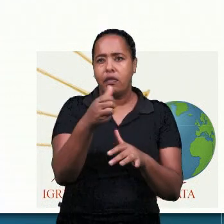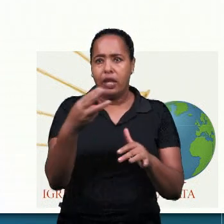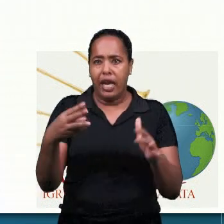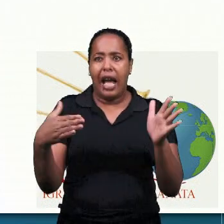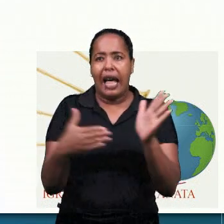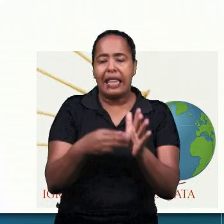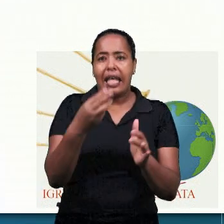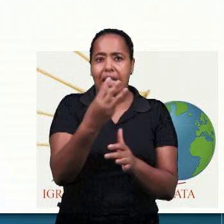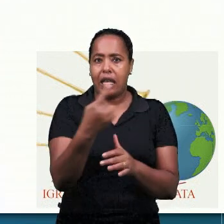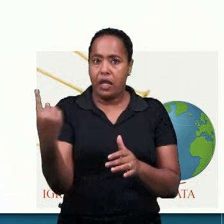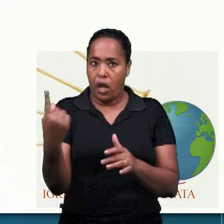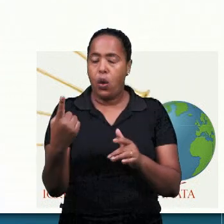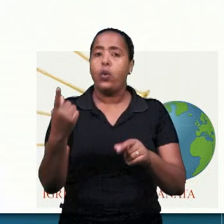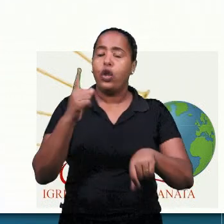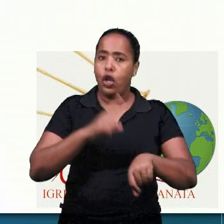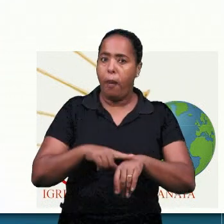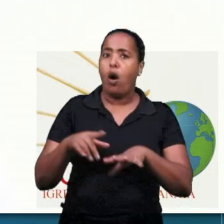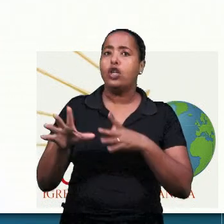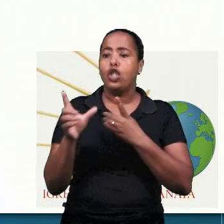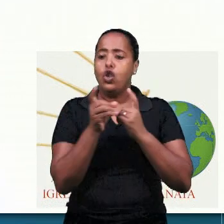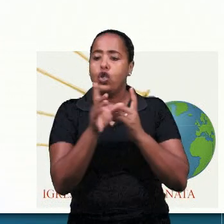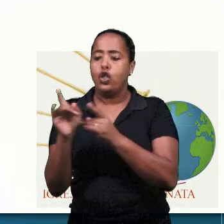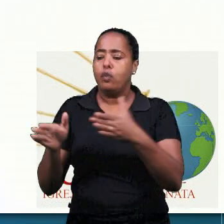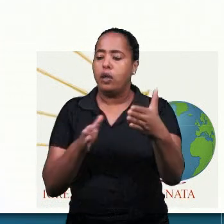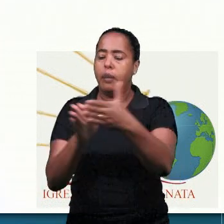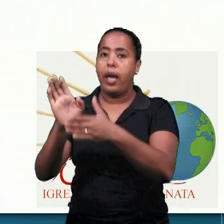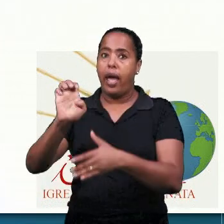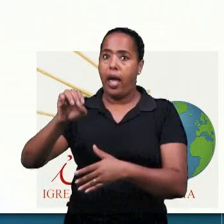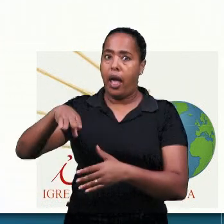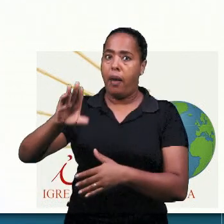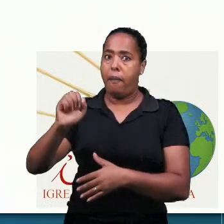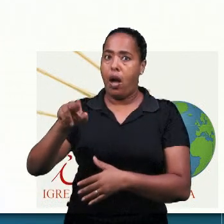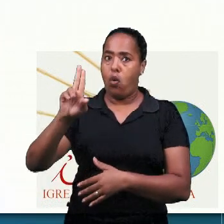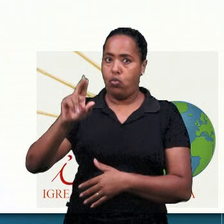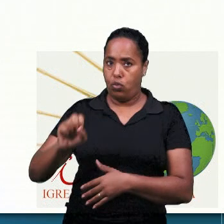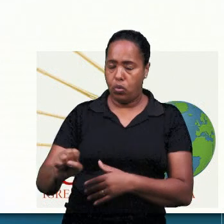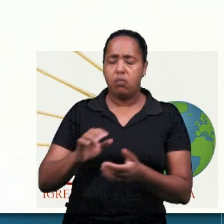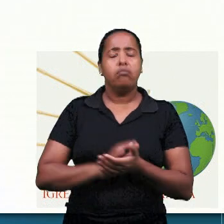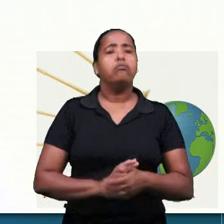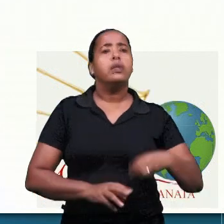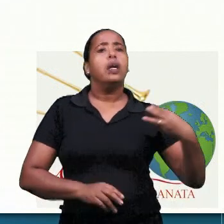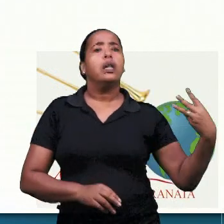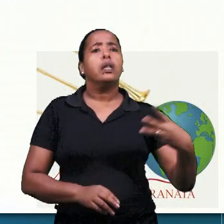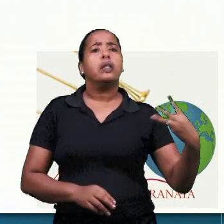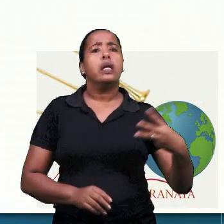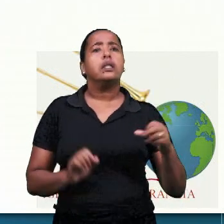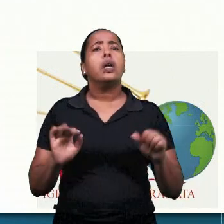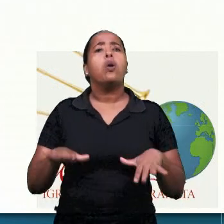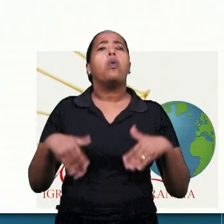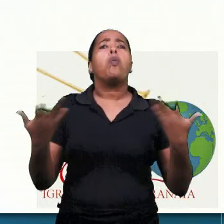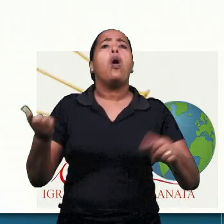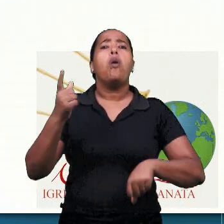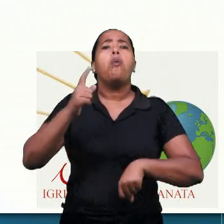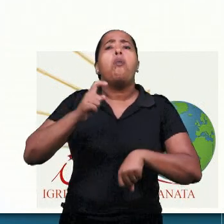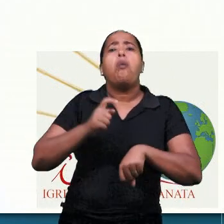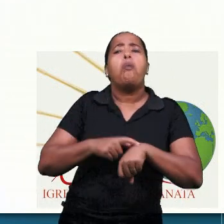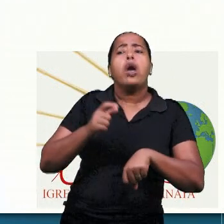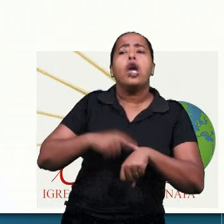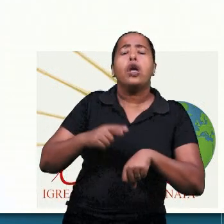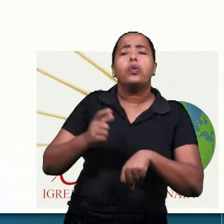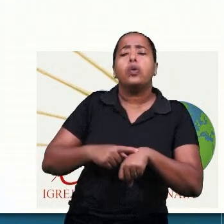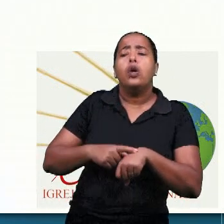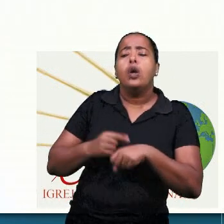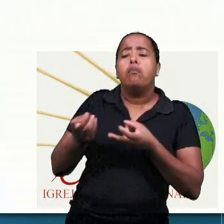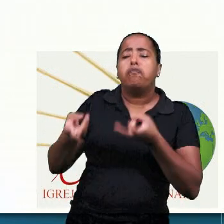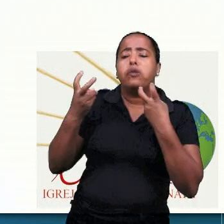C'est le texte qui parle sur les disciples au chemin d'Emmaüs. Troisièmement, Quelle est la situation identifiée par